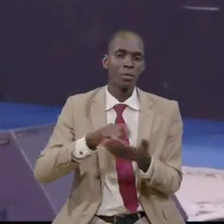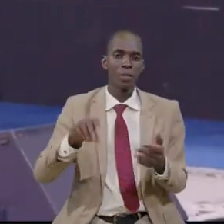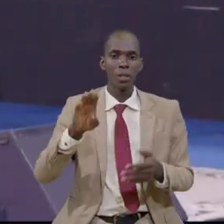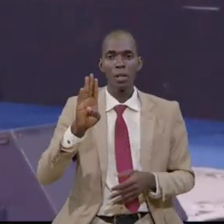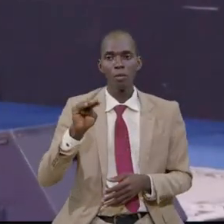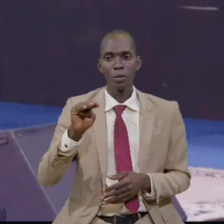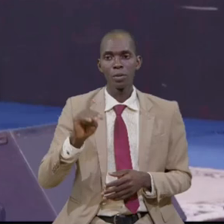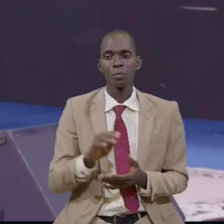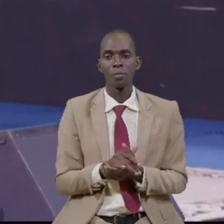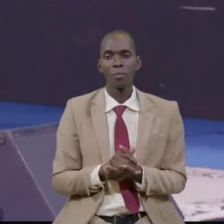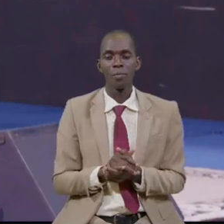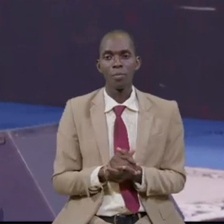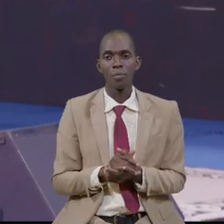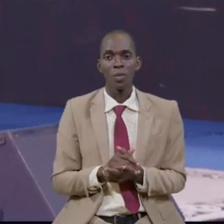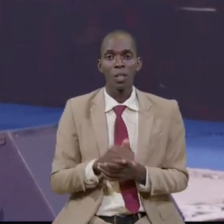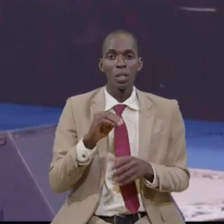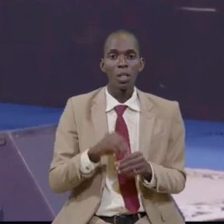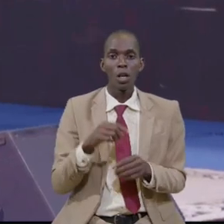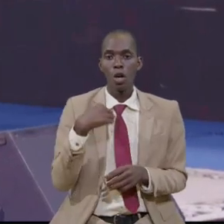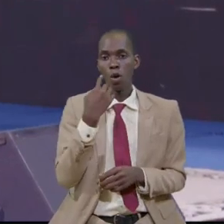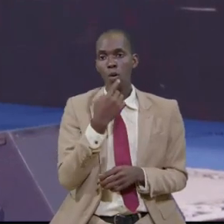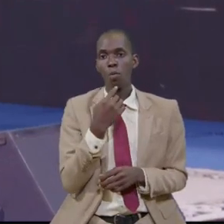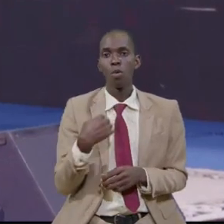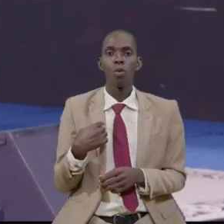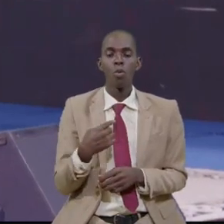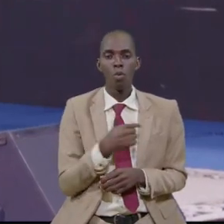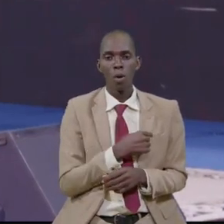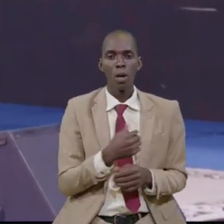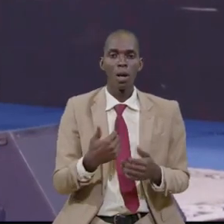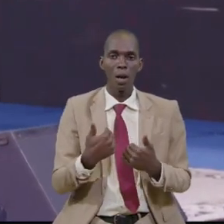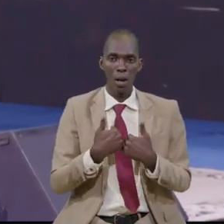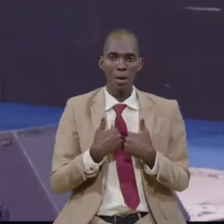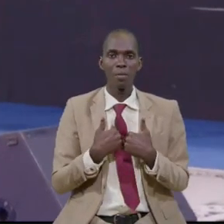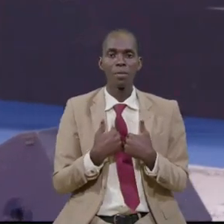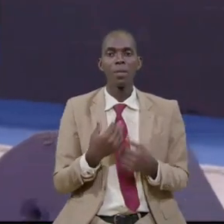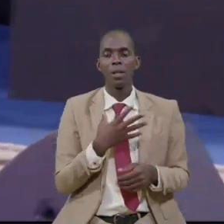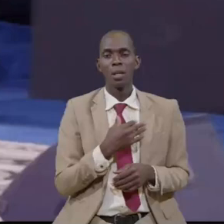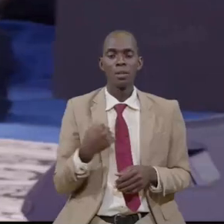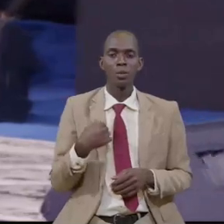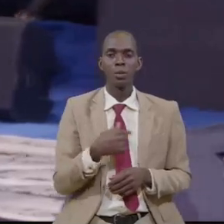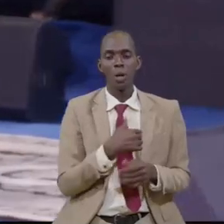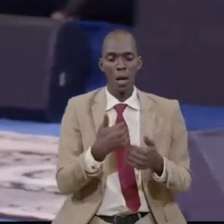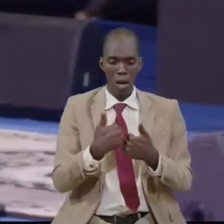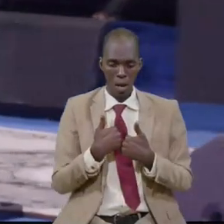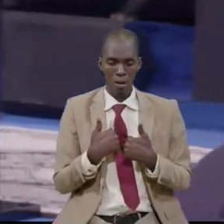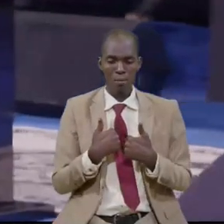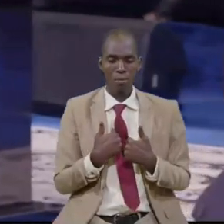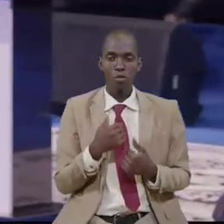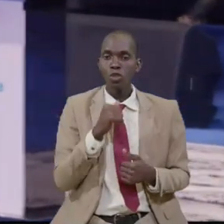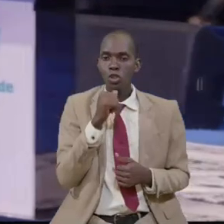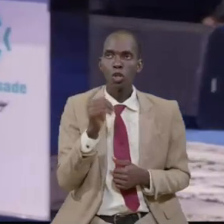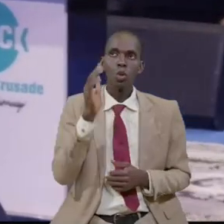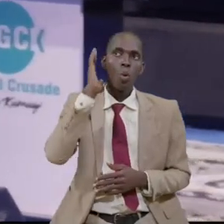14 dit, en qui nous avons pas parce que nous aurons,